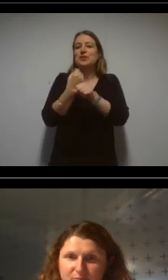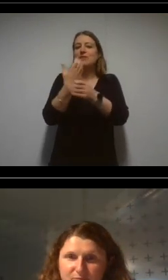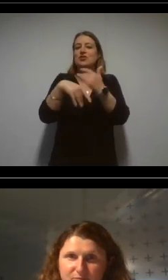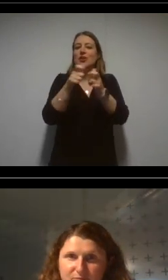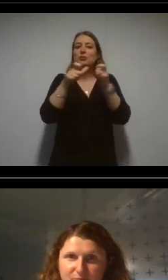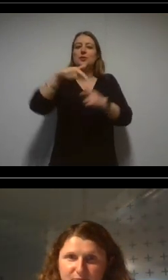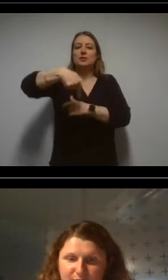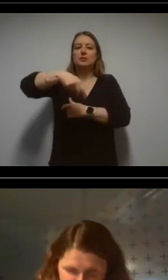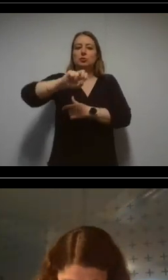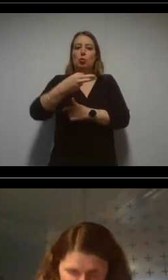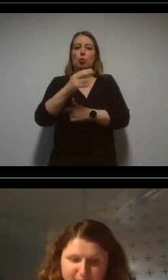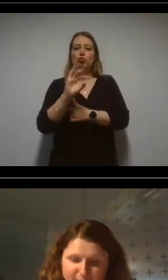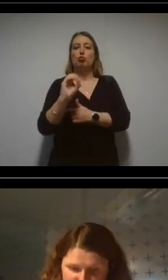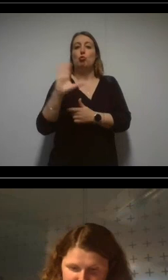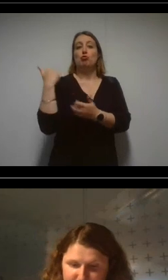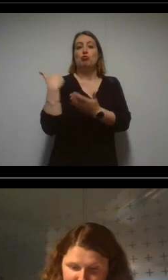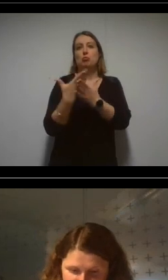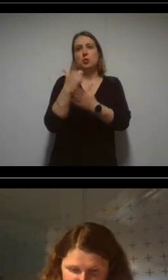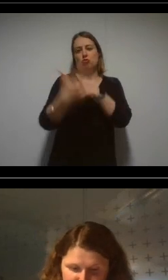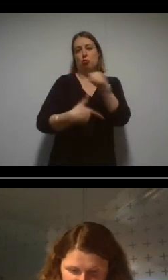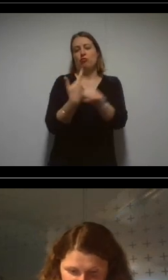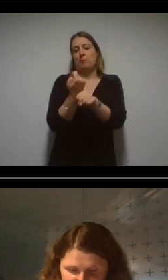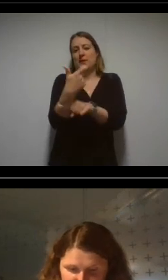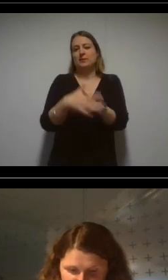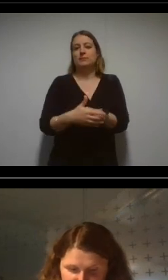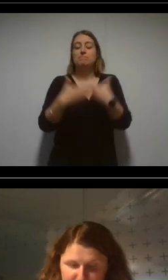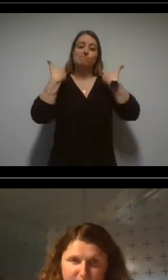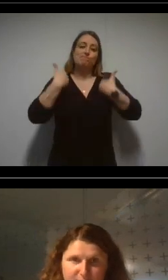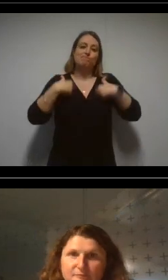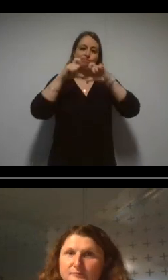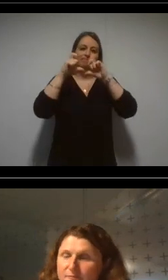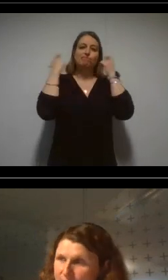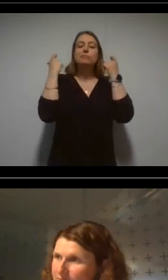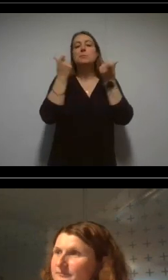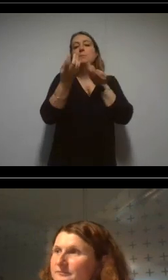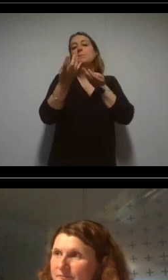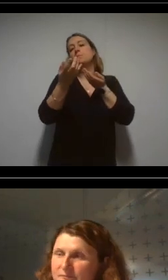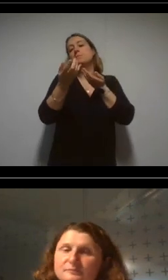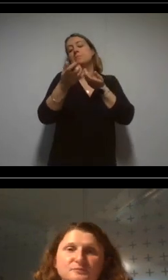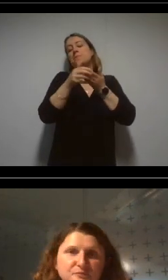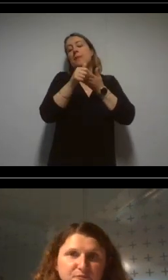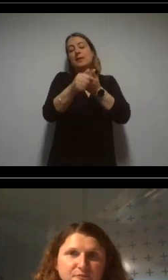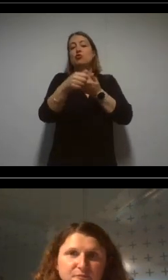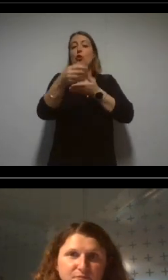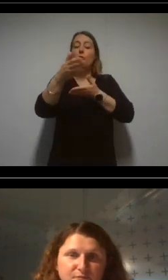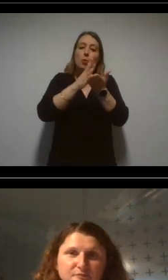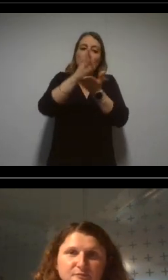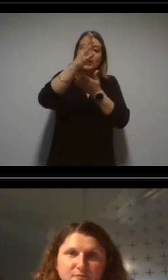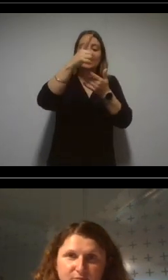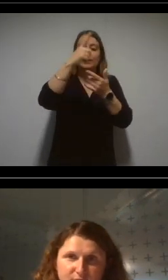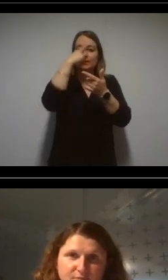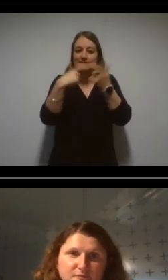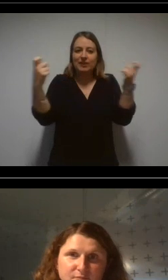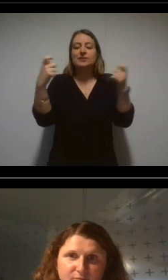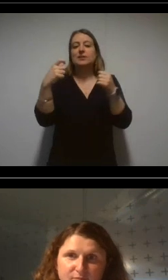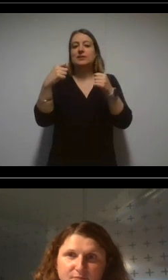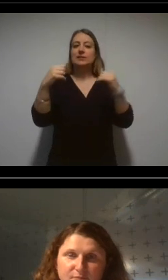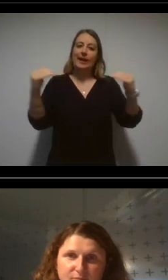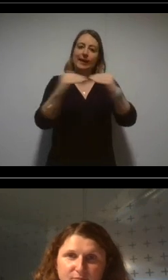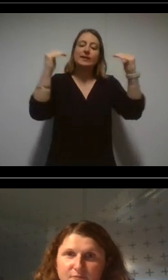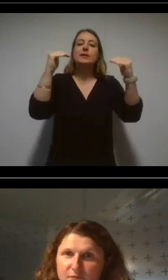bientôt 2 ans et je suis manager de projet diversité, équité et inclusion au sein de l'équipe RH de